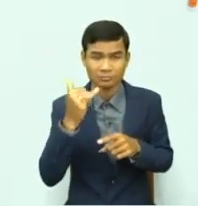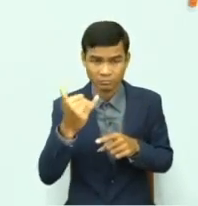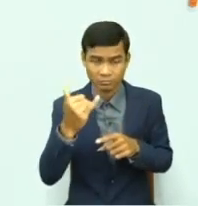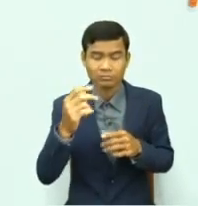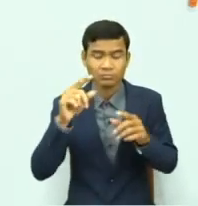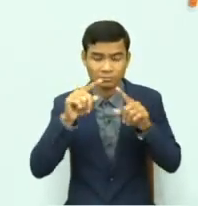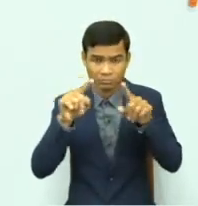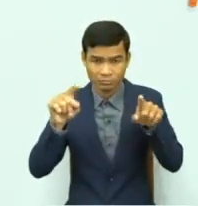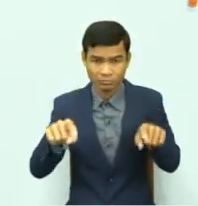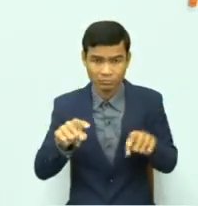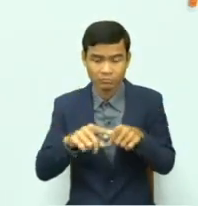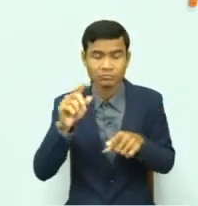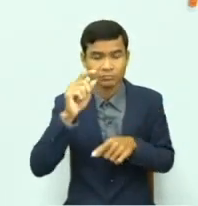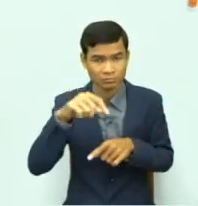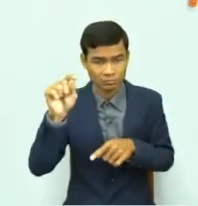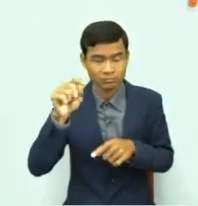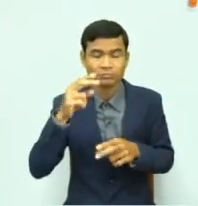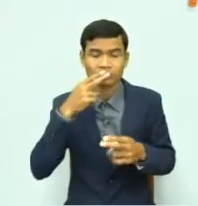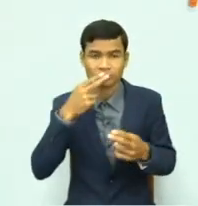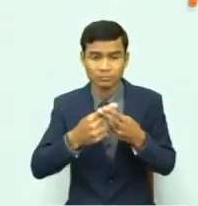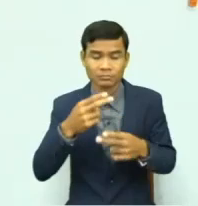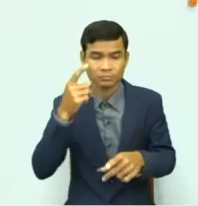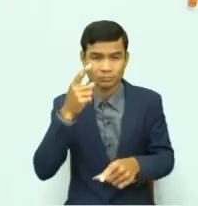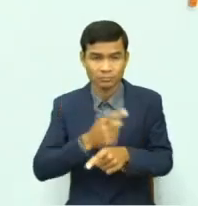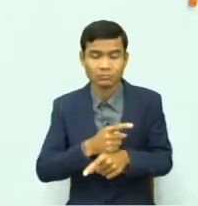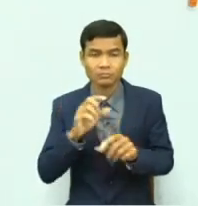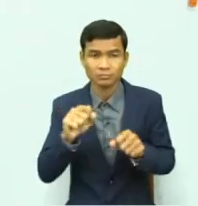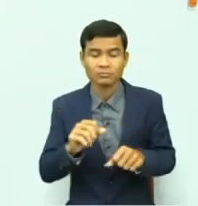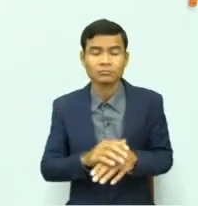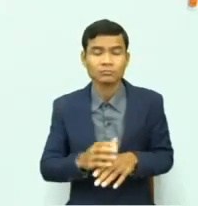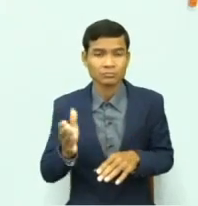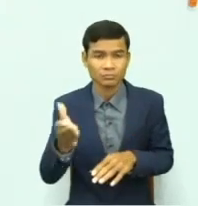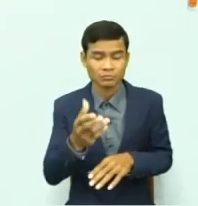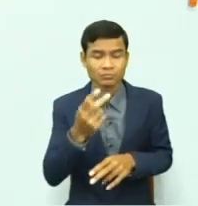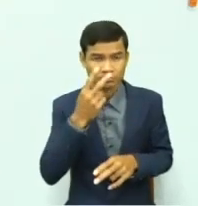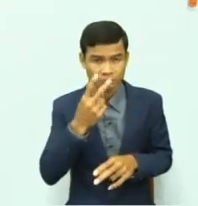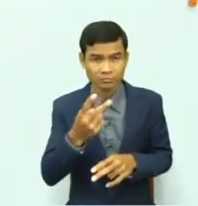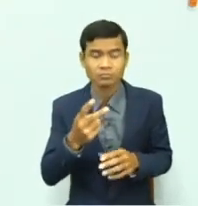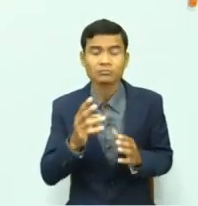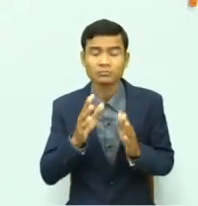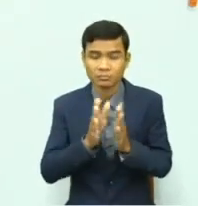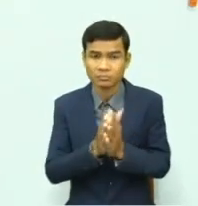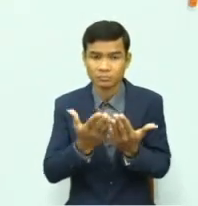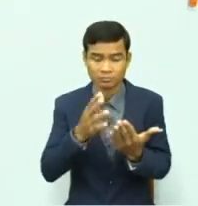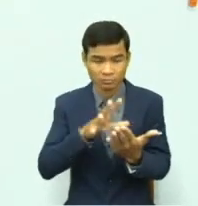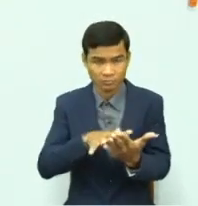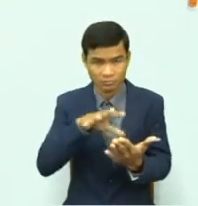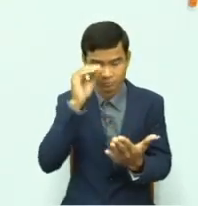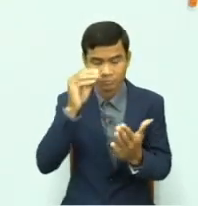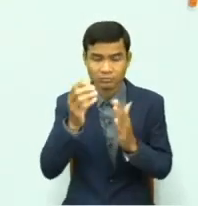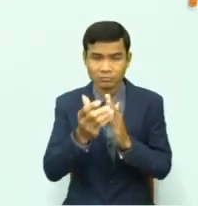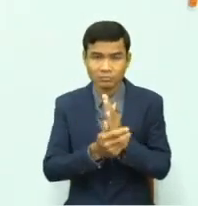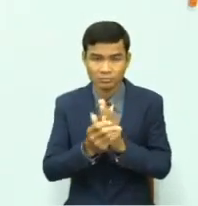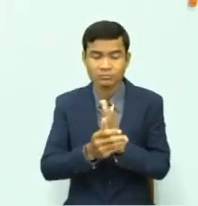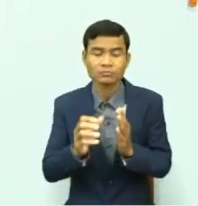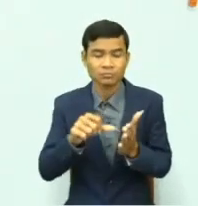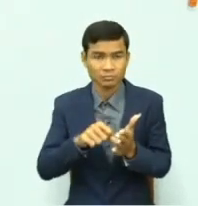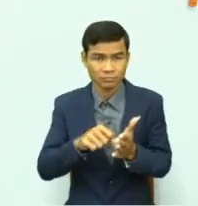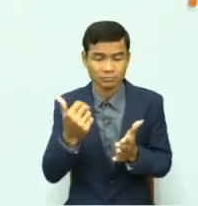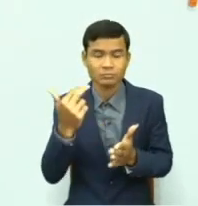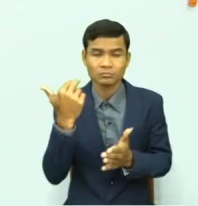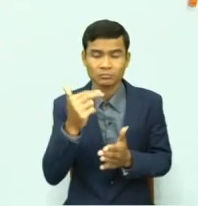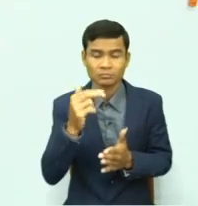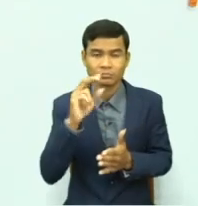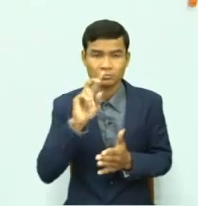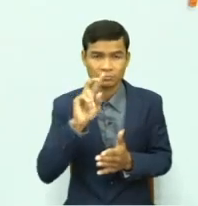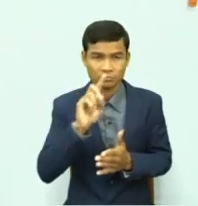Khá nông bà ọp chùm lại mùi trăm trời. Chẳng con ai mơ khăn ông sắp hơi sắc xa cố. Chà cứ nơi tùm bò ti mùi